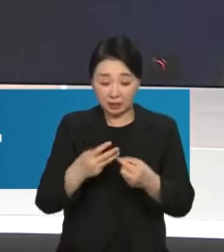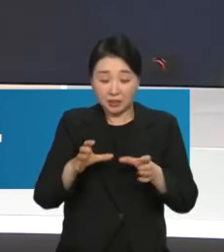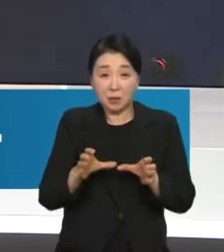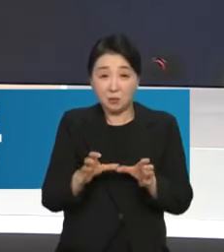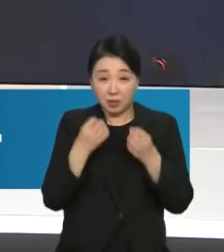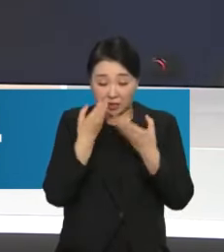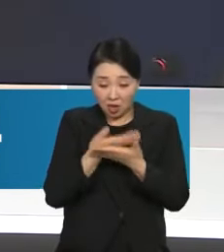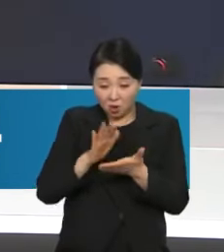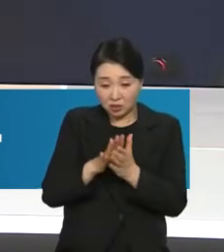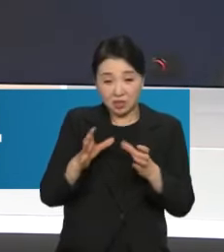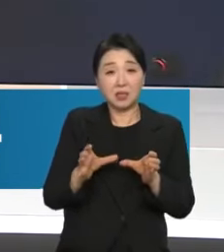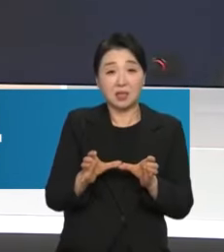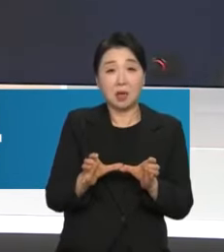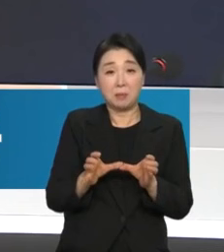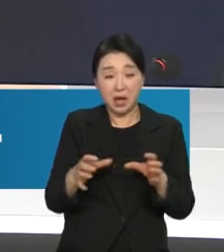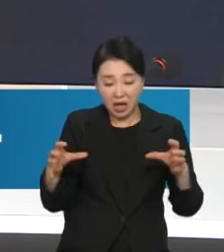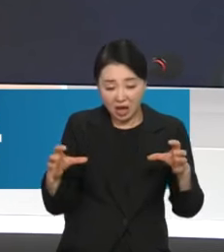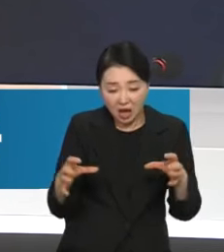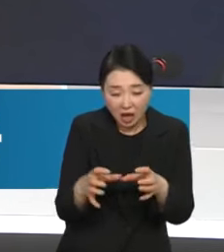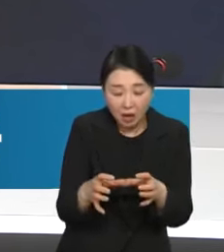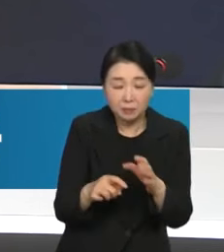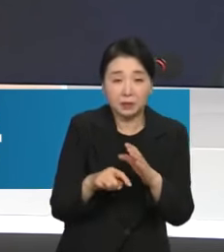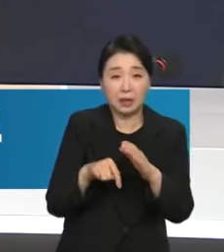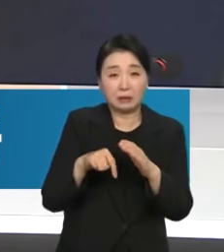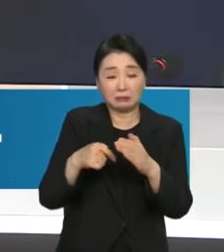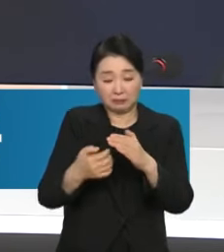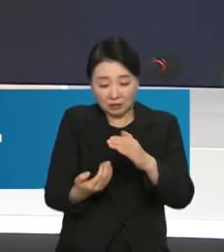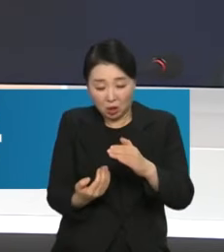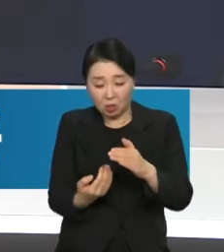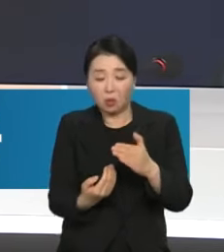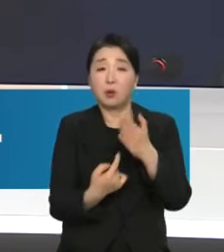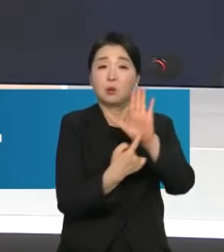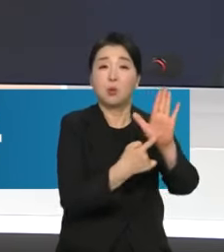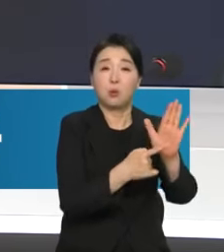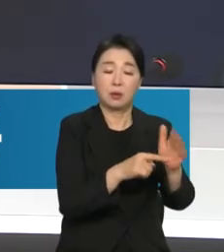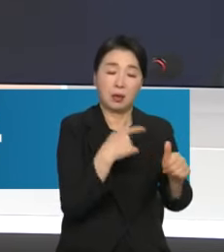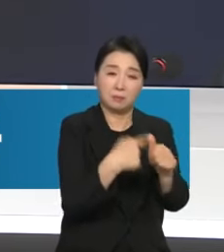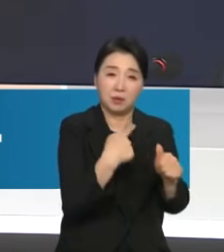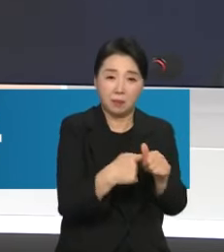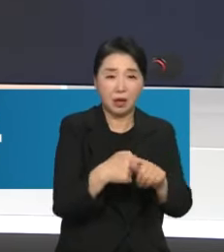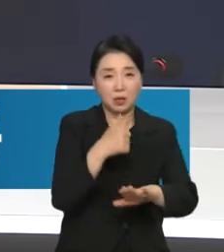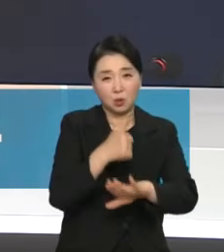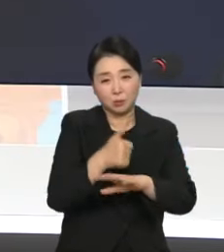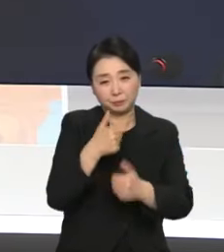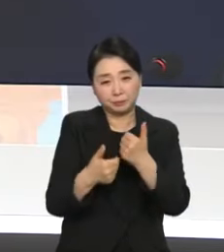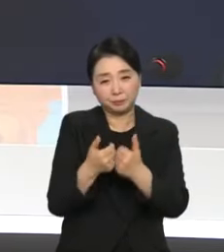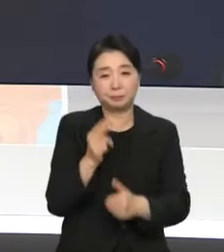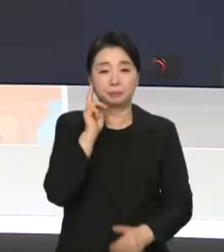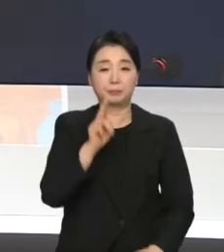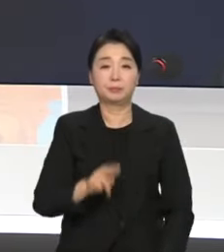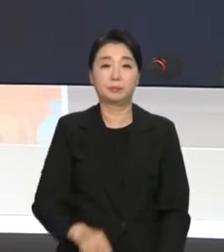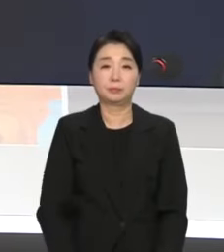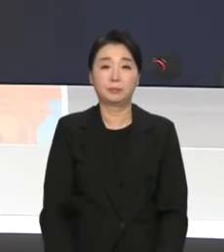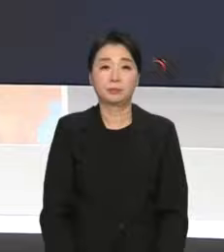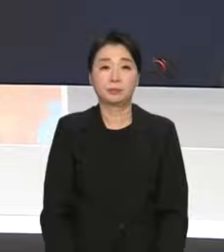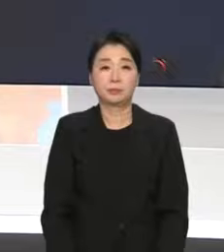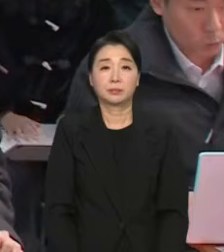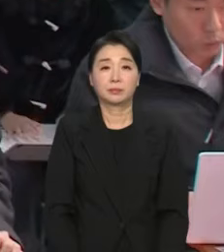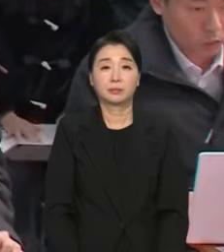공천했다 합당 전 세력간 공개 비판이 이어지는 등 갈등의 골이 깊어지고 있습니다 윤세민